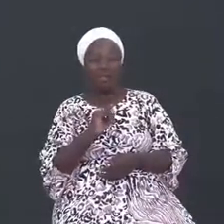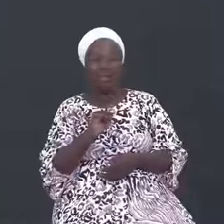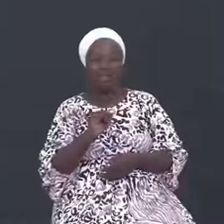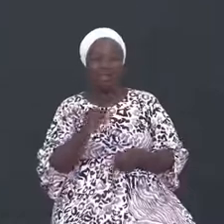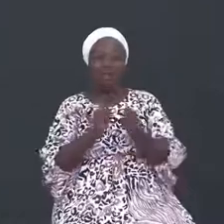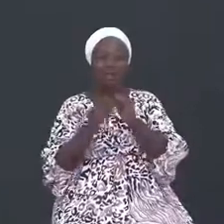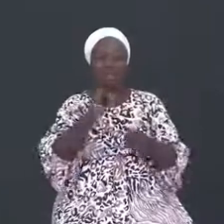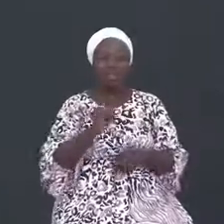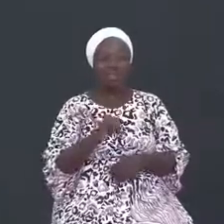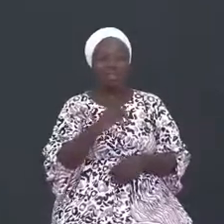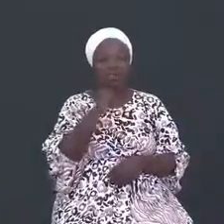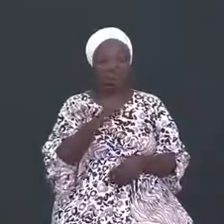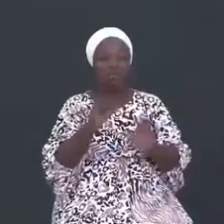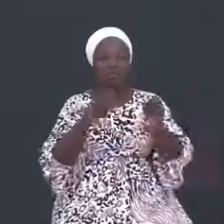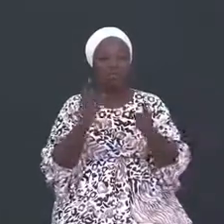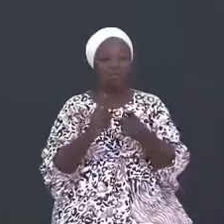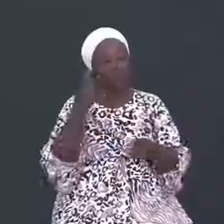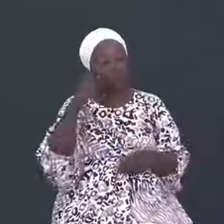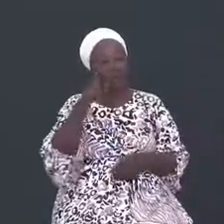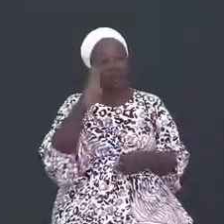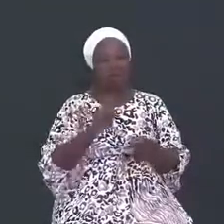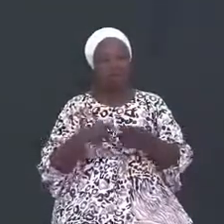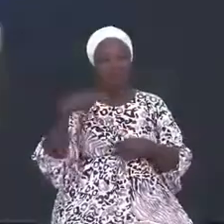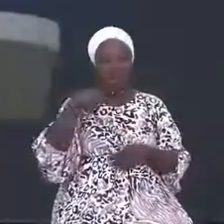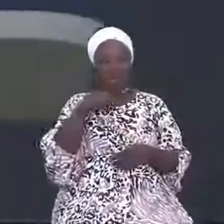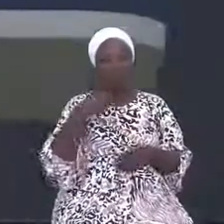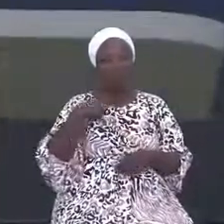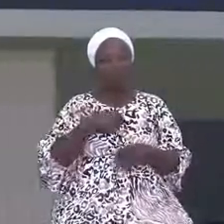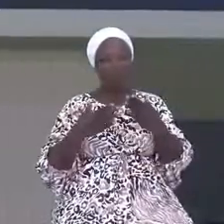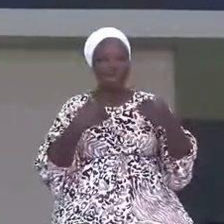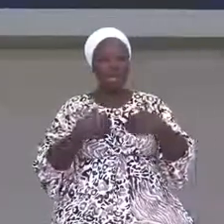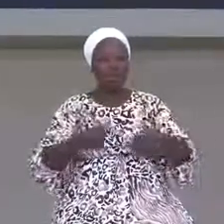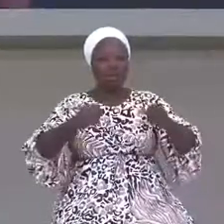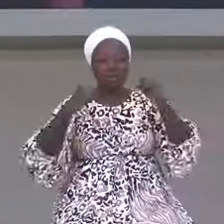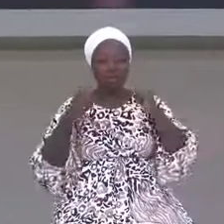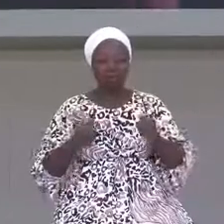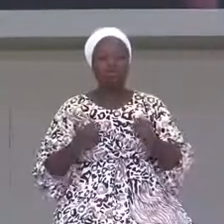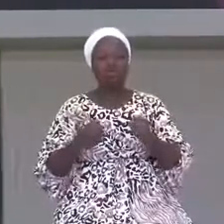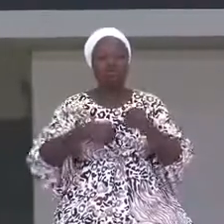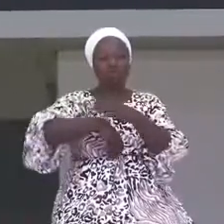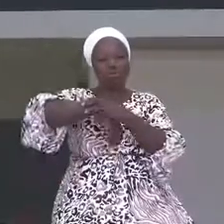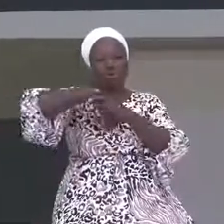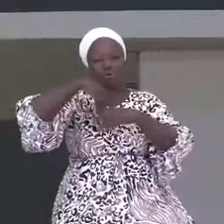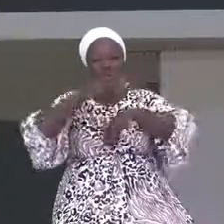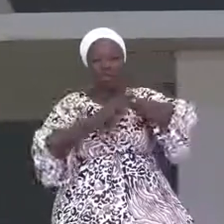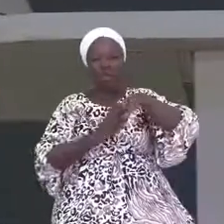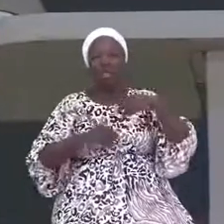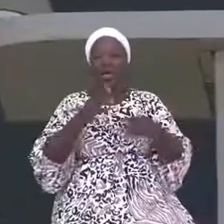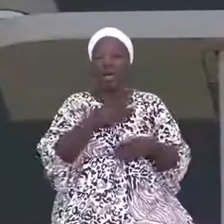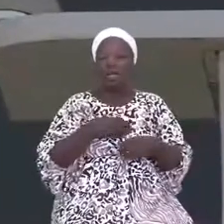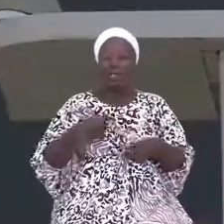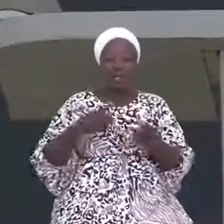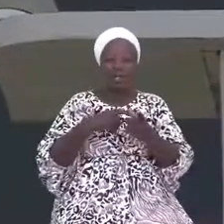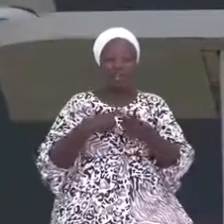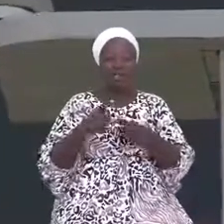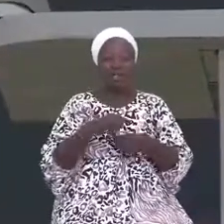encouragement. Parce que nous savons qu'il est fidèle, nous pouvons avoir un puissant encouragement, nous